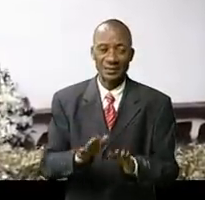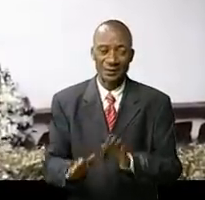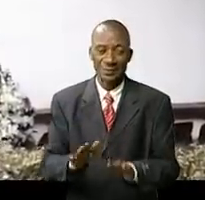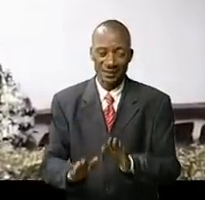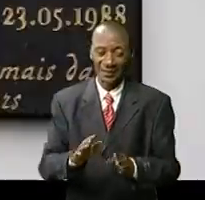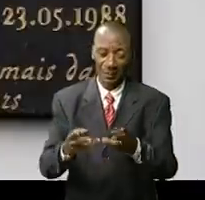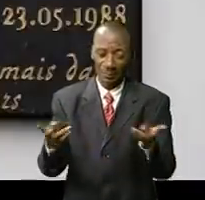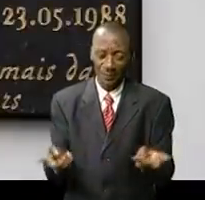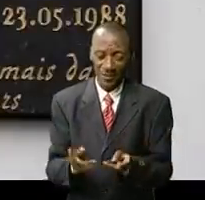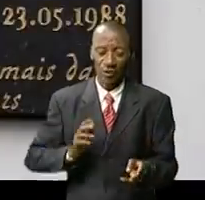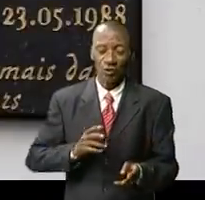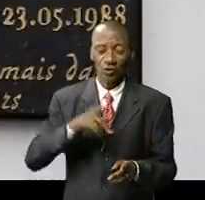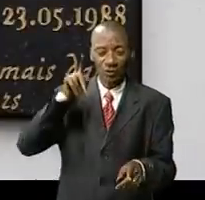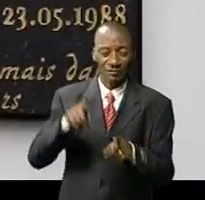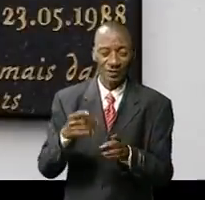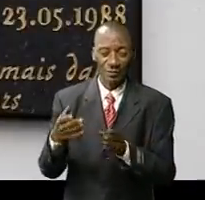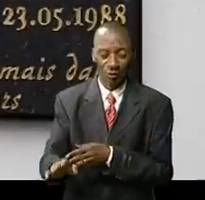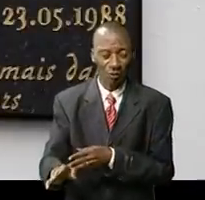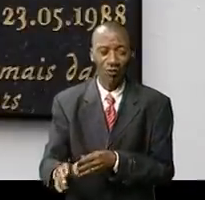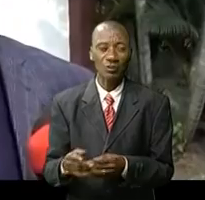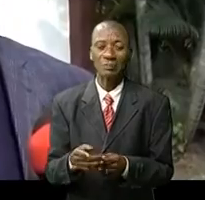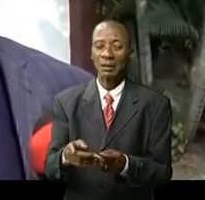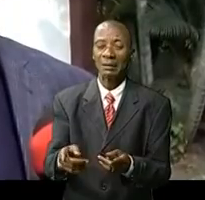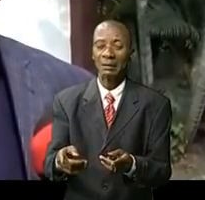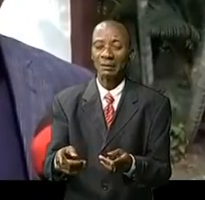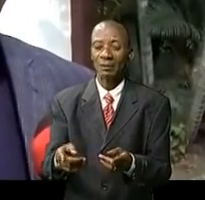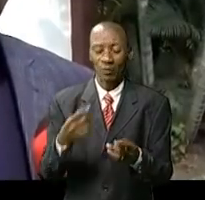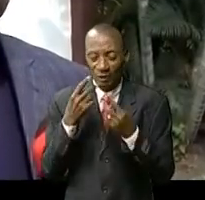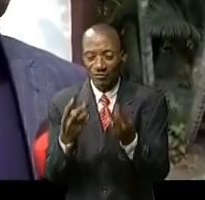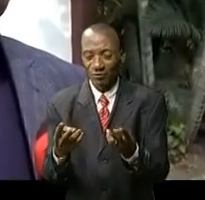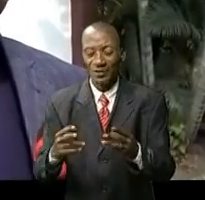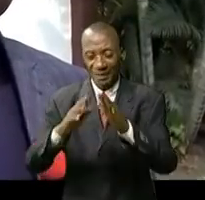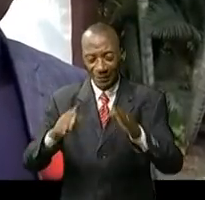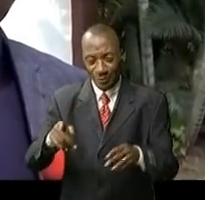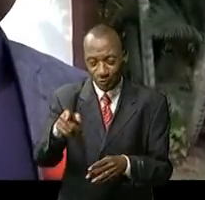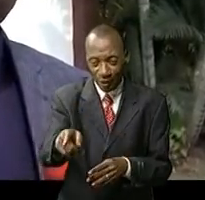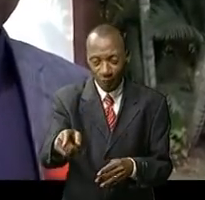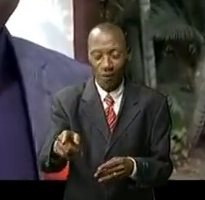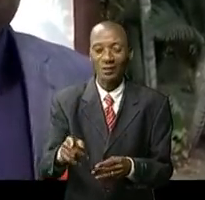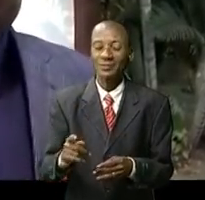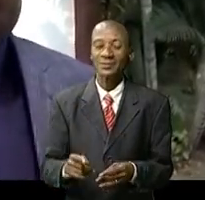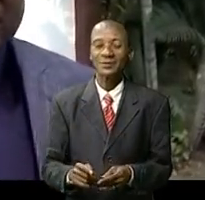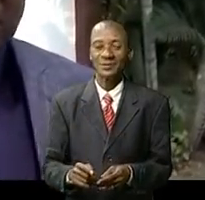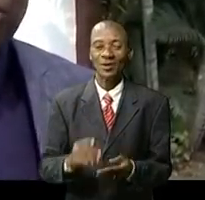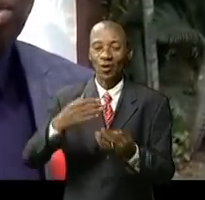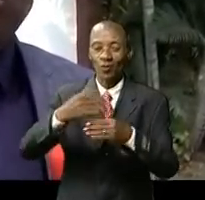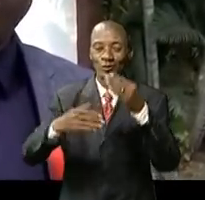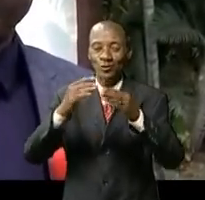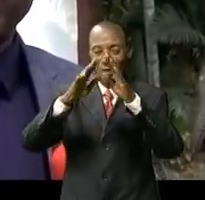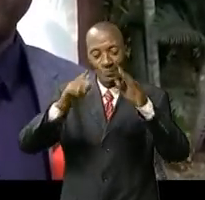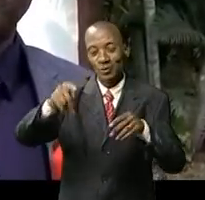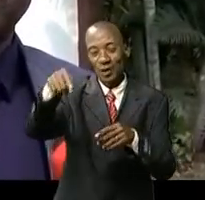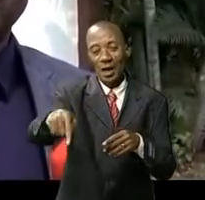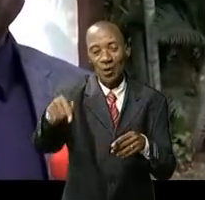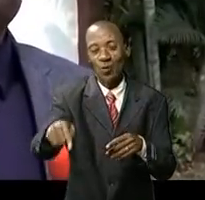enterré, étaient devenus un lotissement. Les maisons poussent jusqu'à telle enseigne que nous avons perdu trace de l'endroit où on